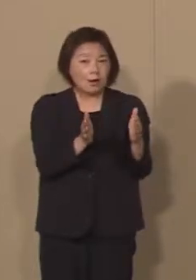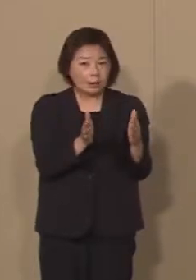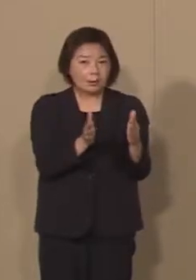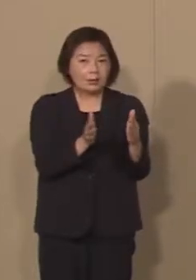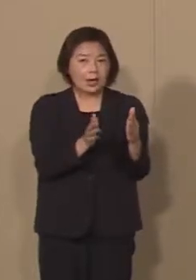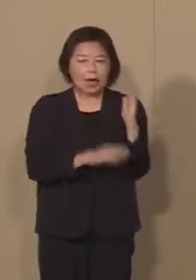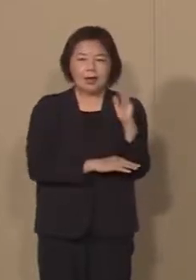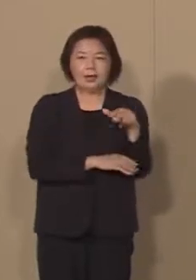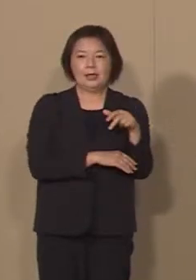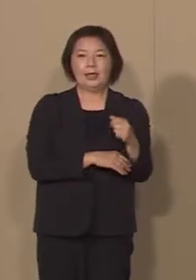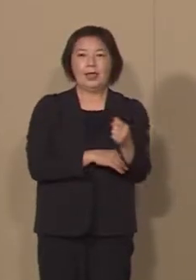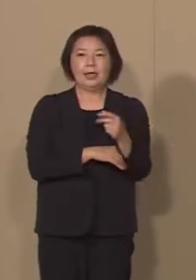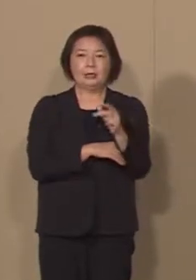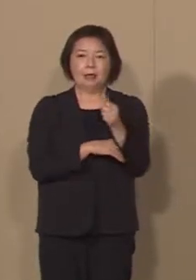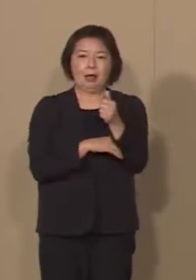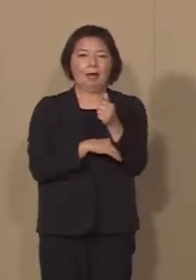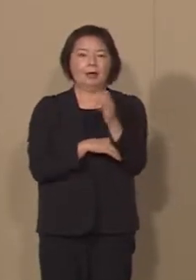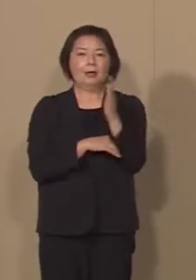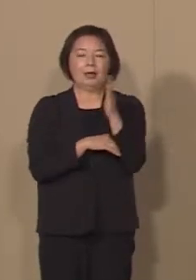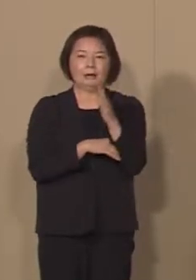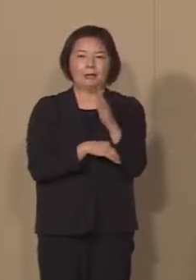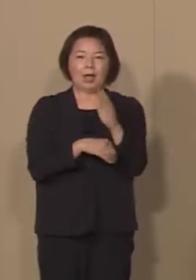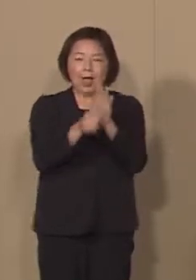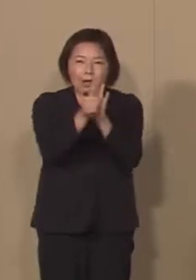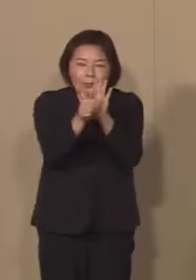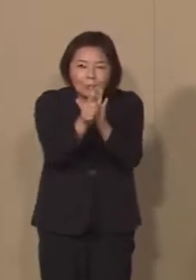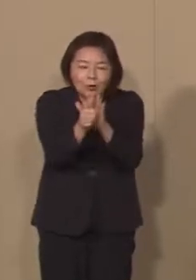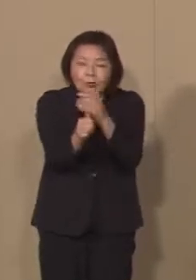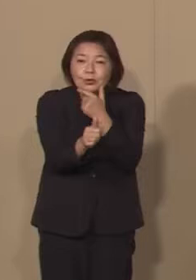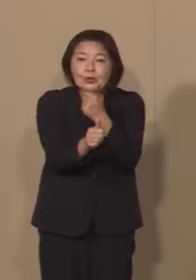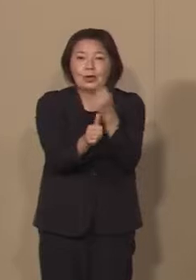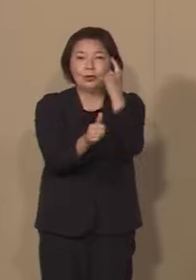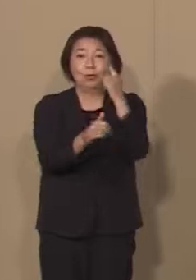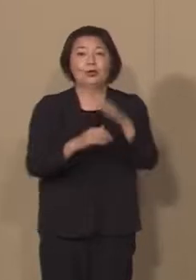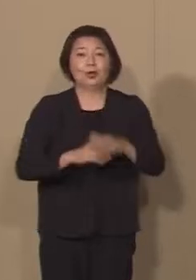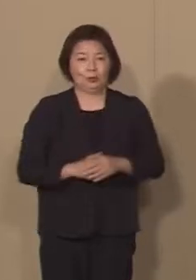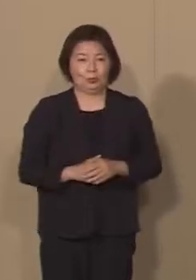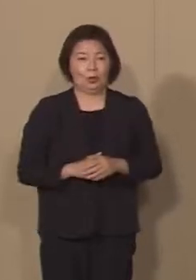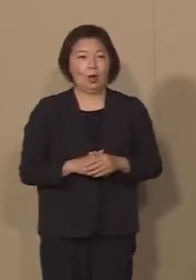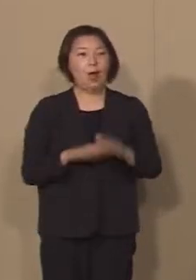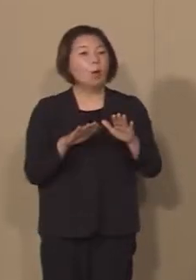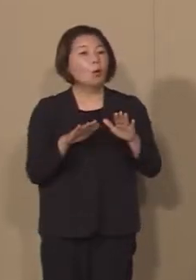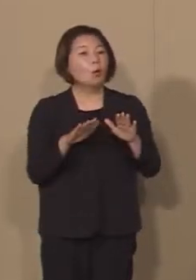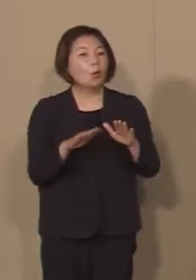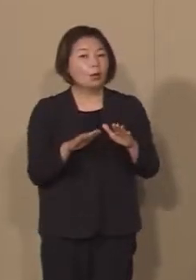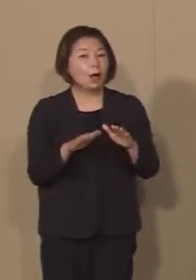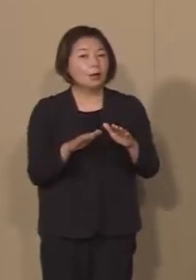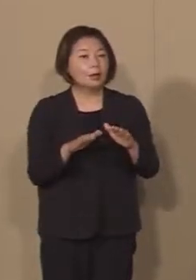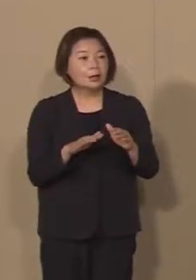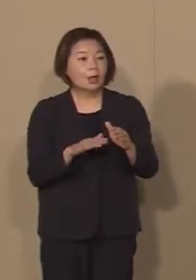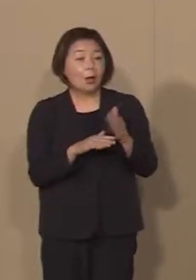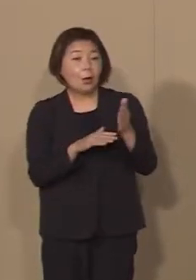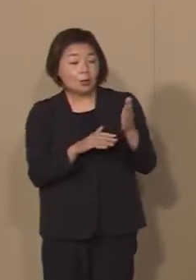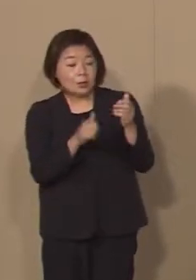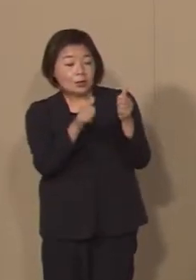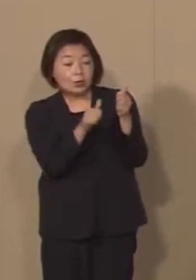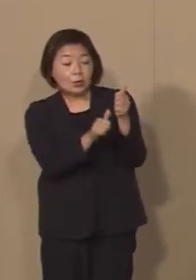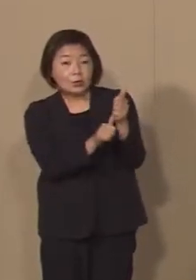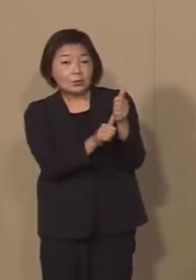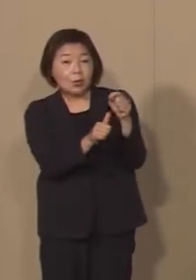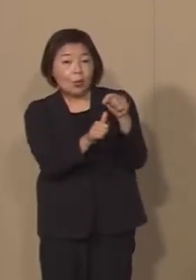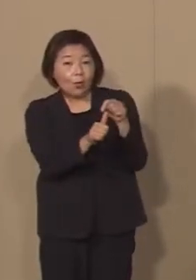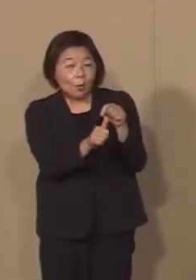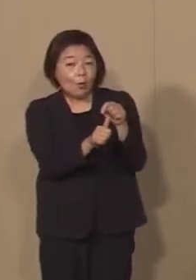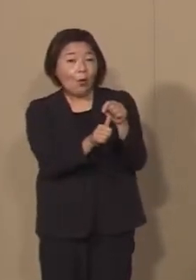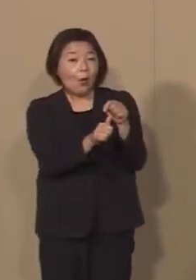あのお手伝いできるところお手伝いしていこうかなとそういえば今回歩兵さんの秘書が立候補してるんですけど彼が当選したら何か